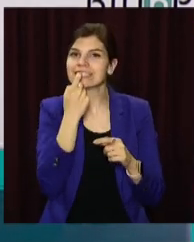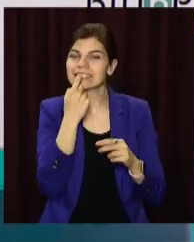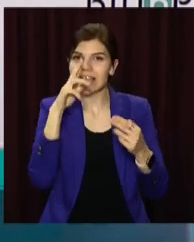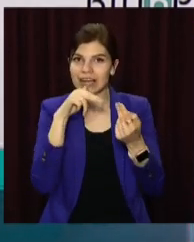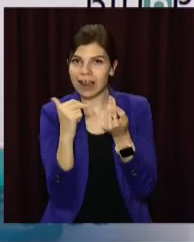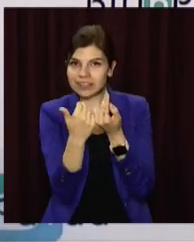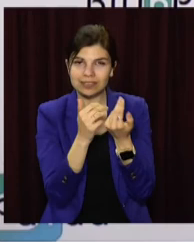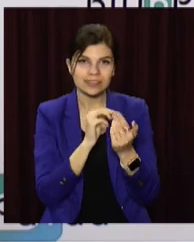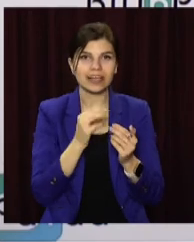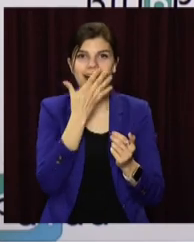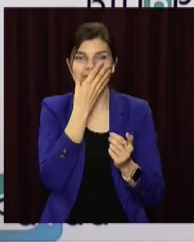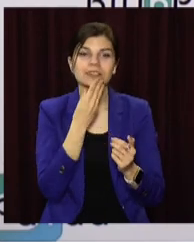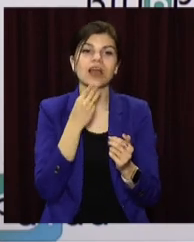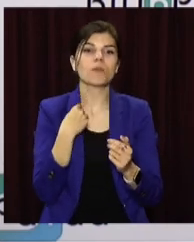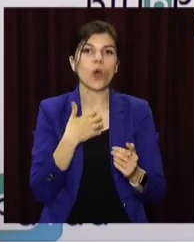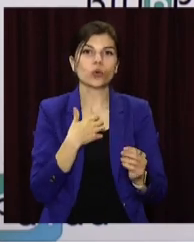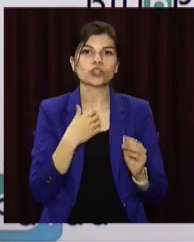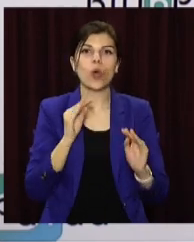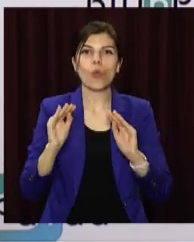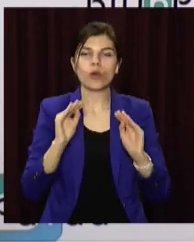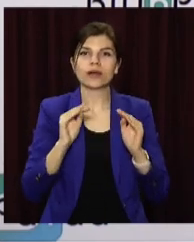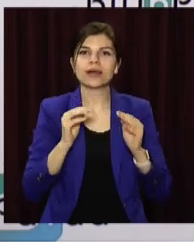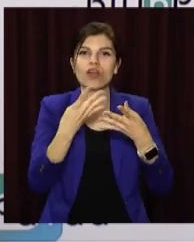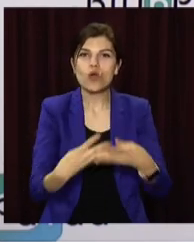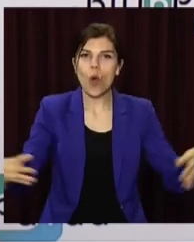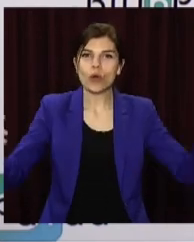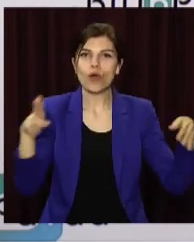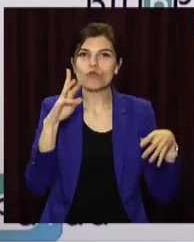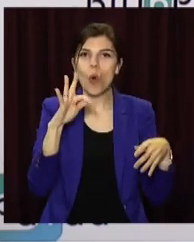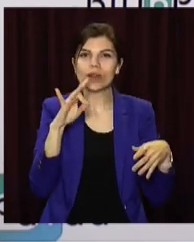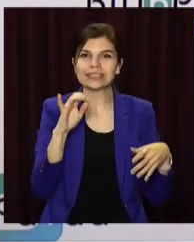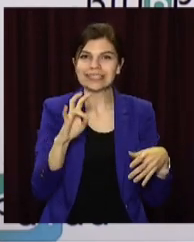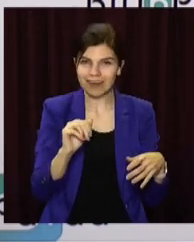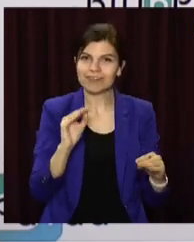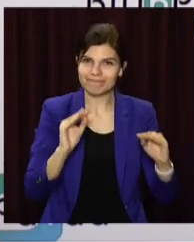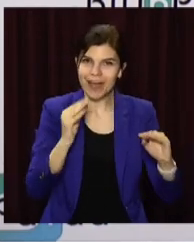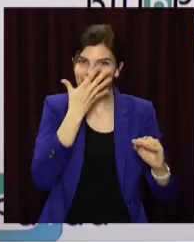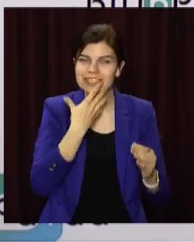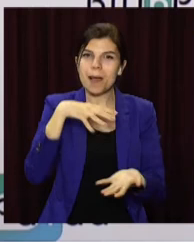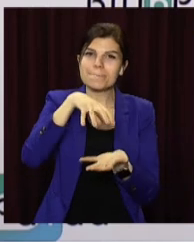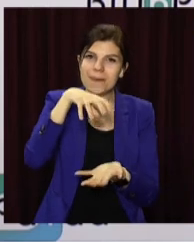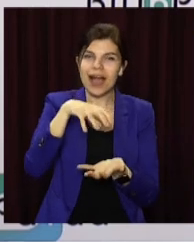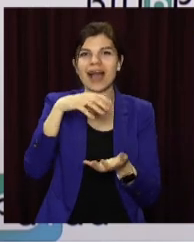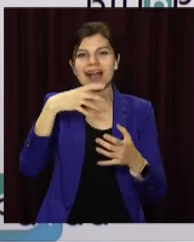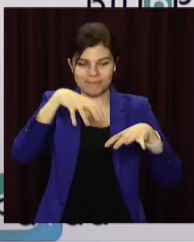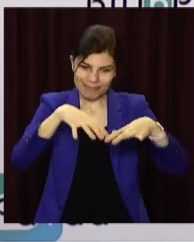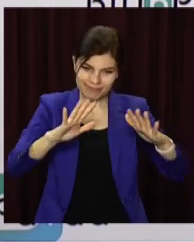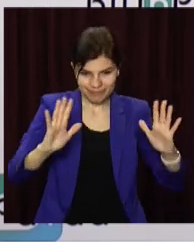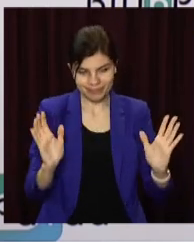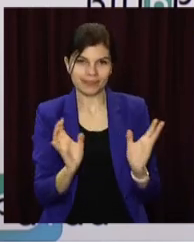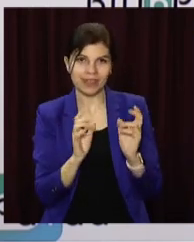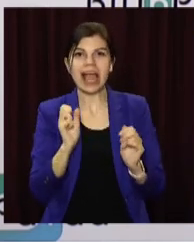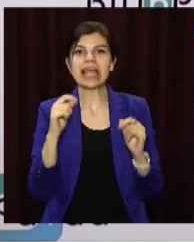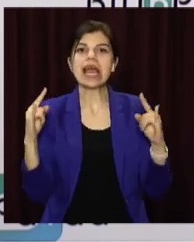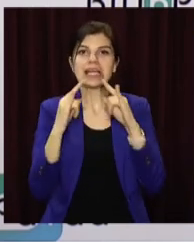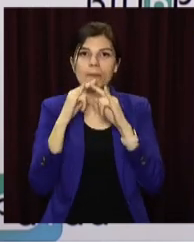яйца, когда мы стараемся сделать, украсить корзинку красиво, для того, чтобы в эту корзинку сложить пасхальные снеди и понести их в